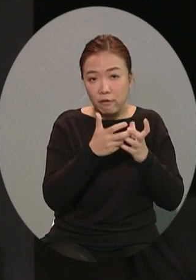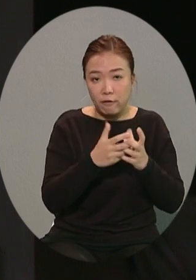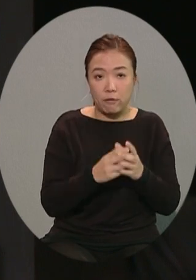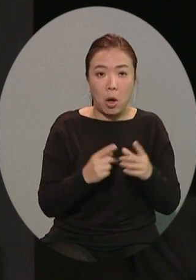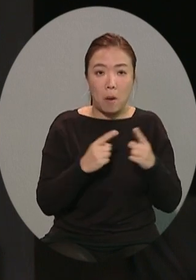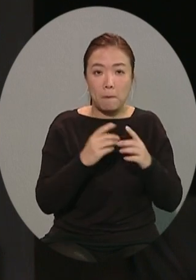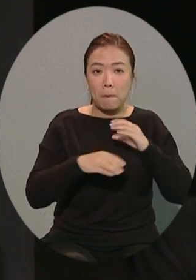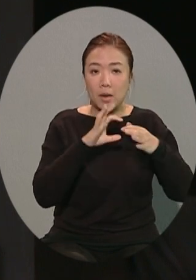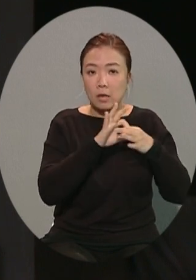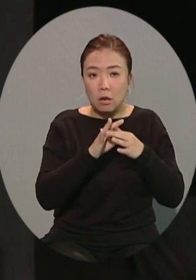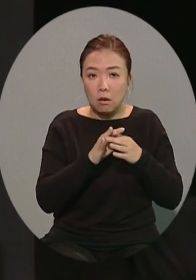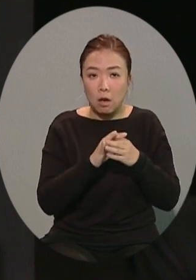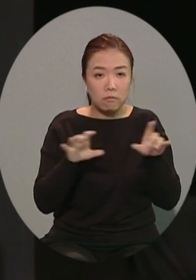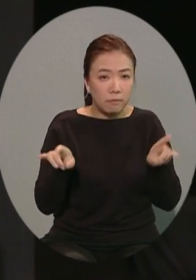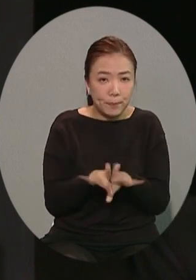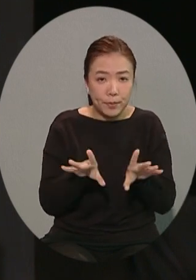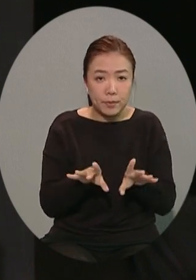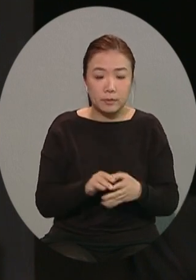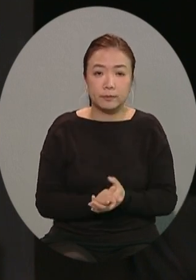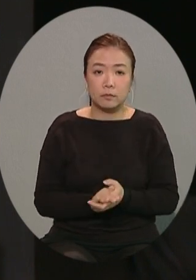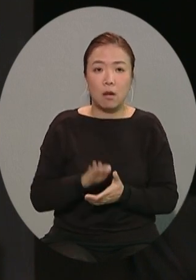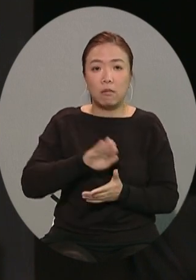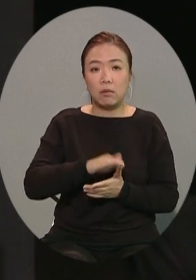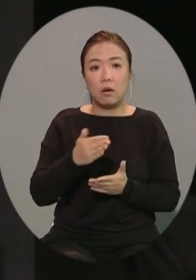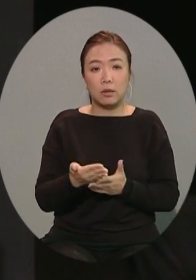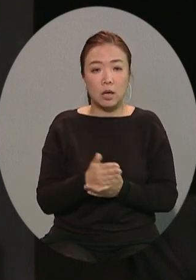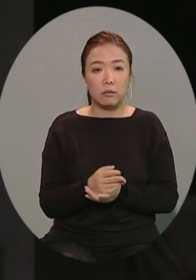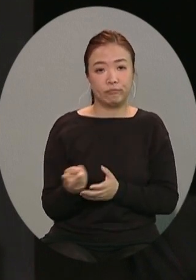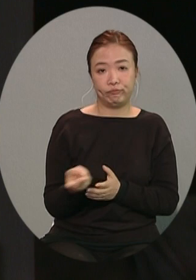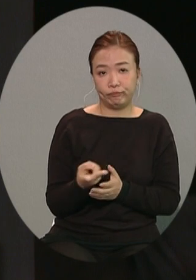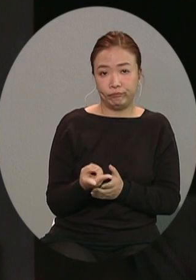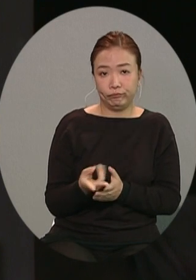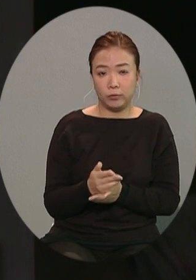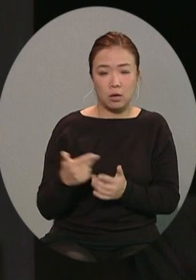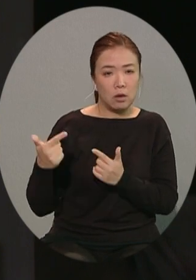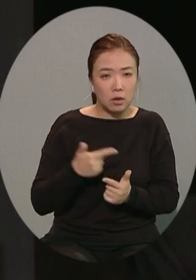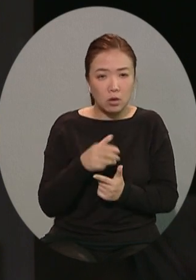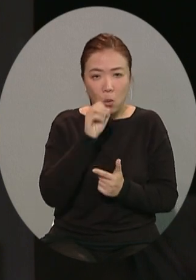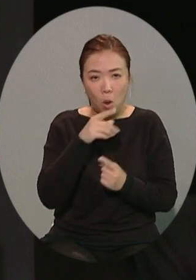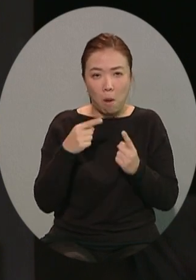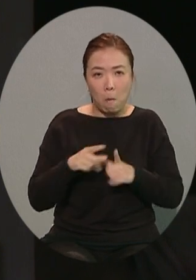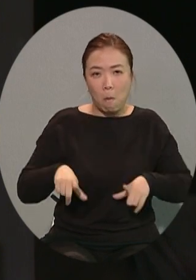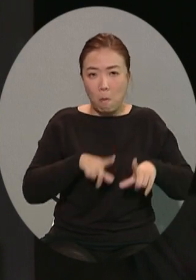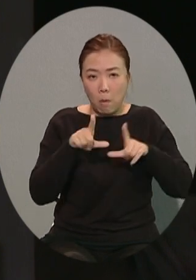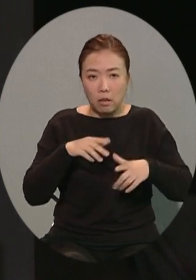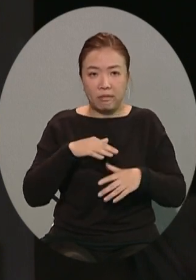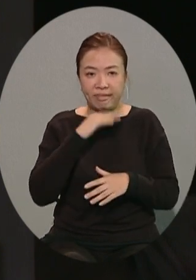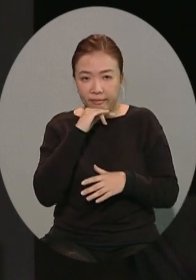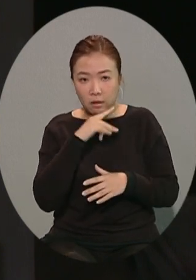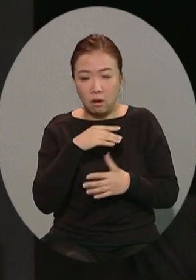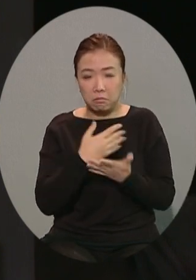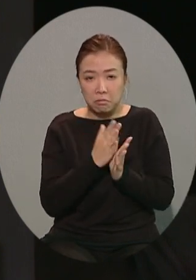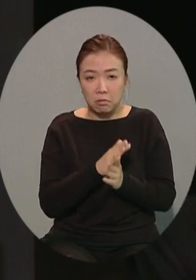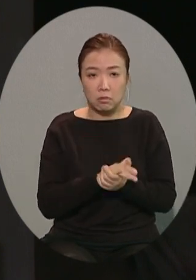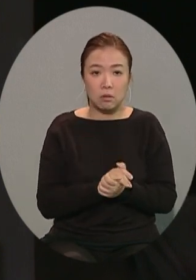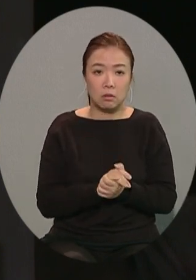係截然不同。但係佢哋當中就係用住一個打民生一個假嘅旗號，去話俾大家知